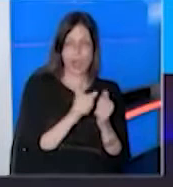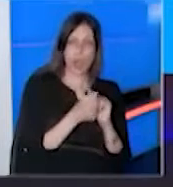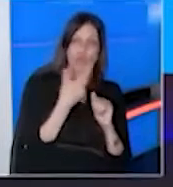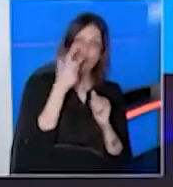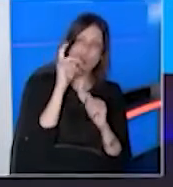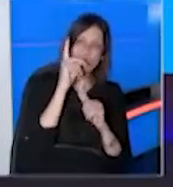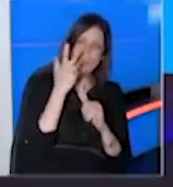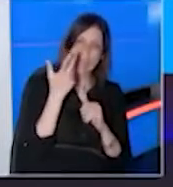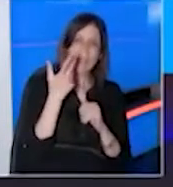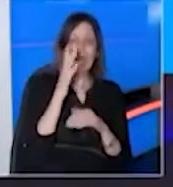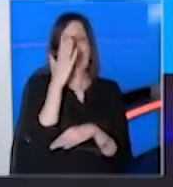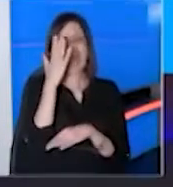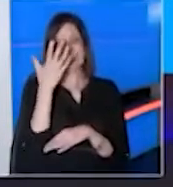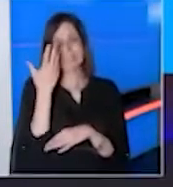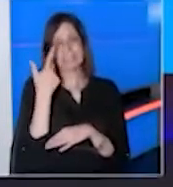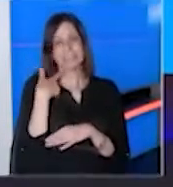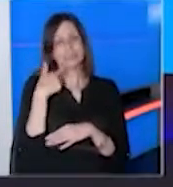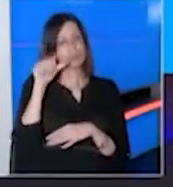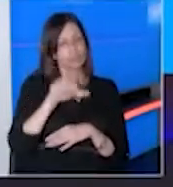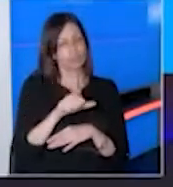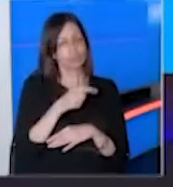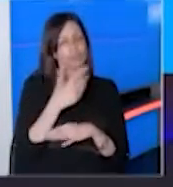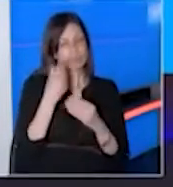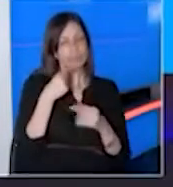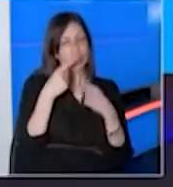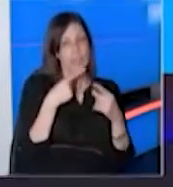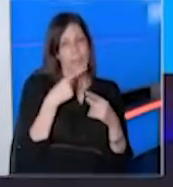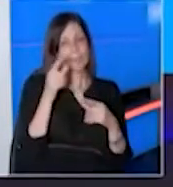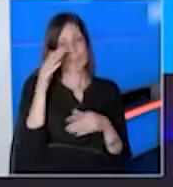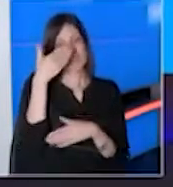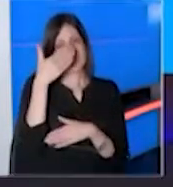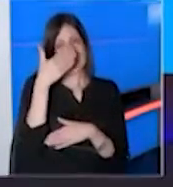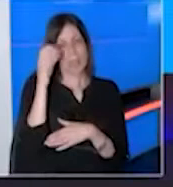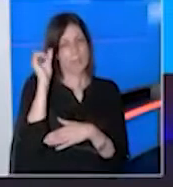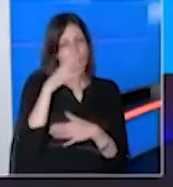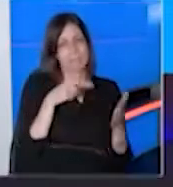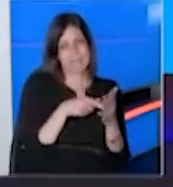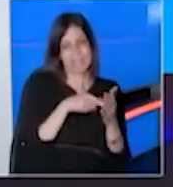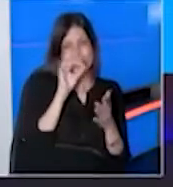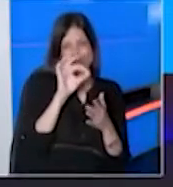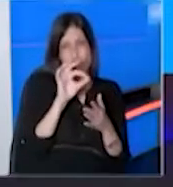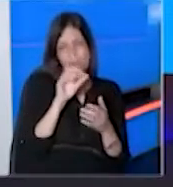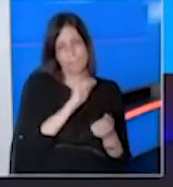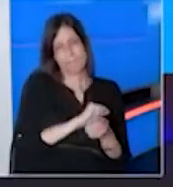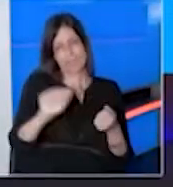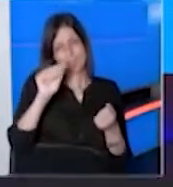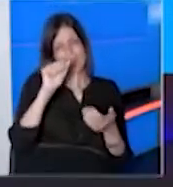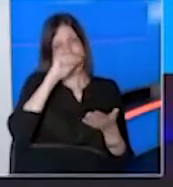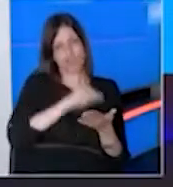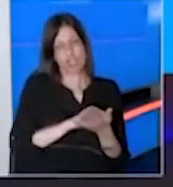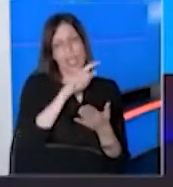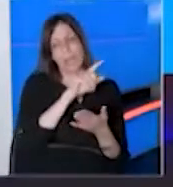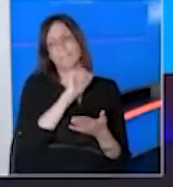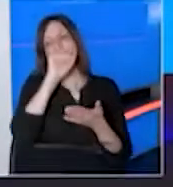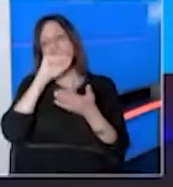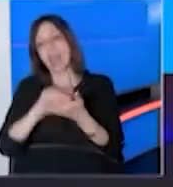ל-30 שנה, עץ כידוע לך משקיעים להרבה שנים, באה המדינה מטעמיה הציבוריים, ומשמידה לך את ההשקעה, היא